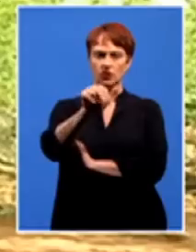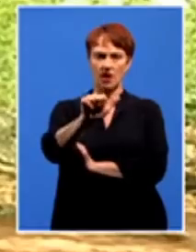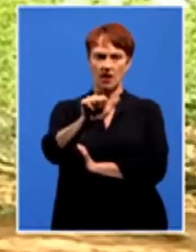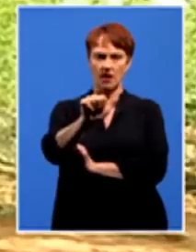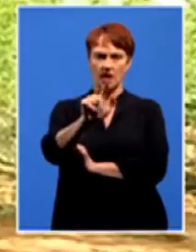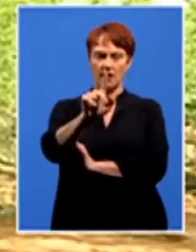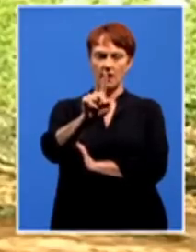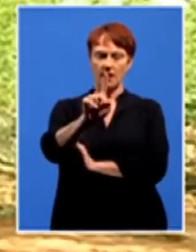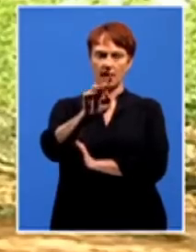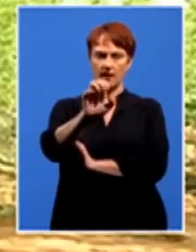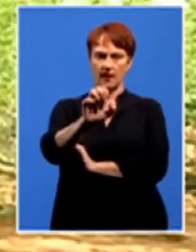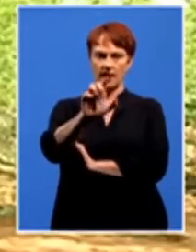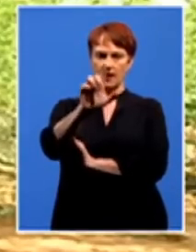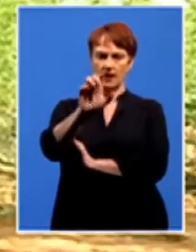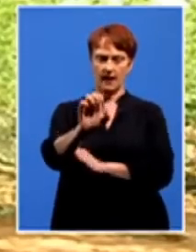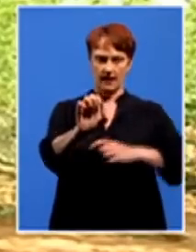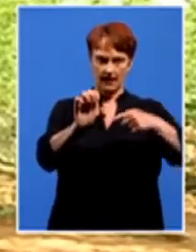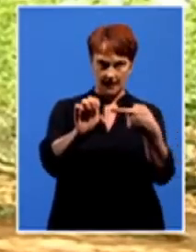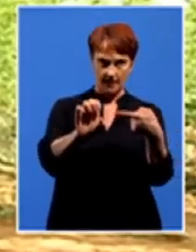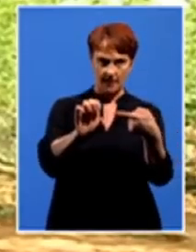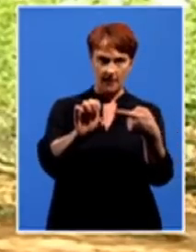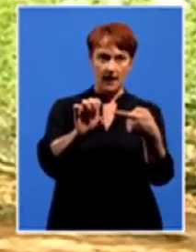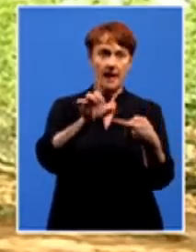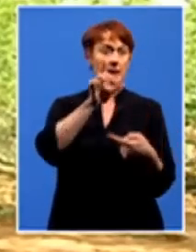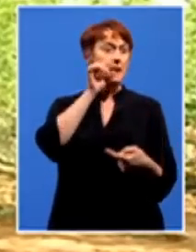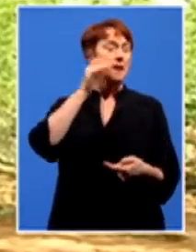ra xilungu me Jameson